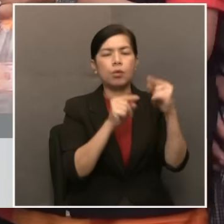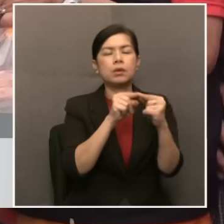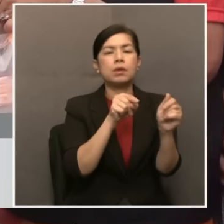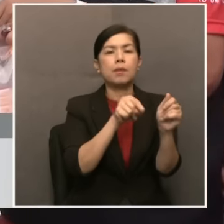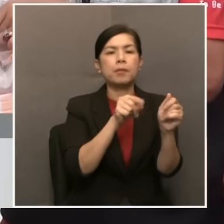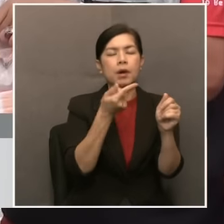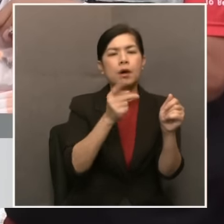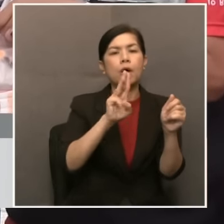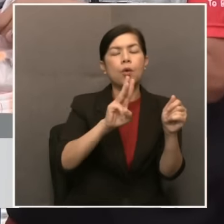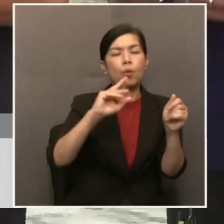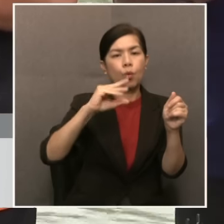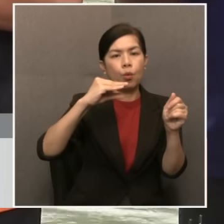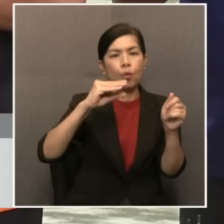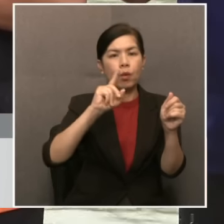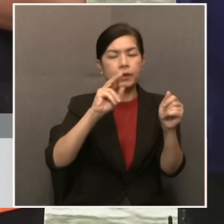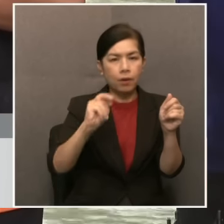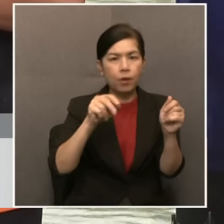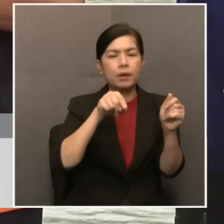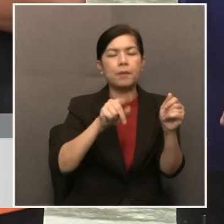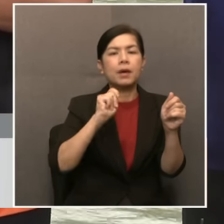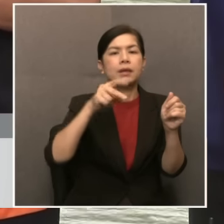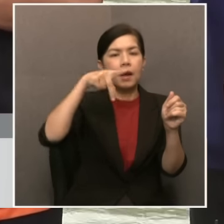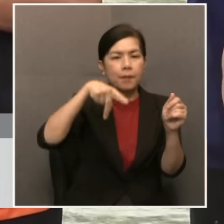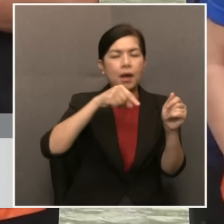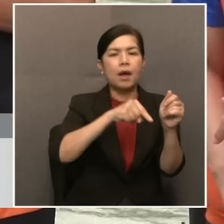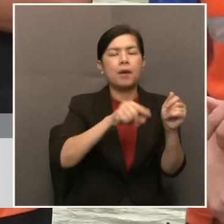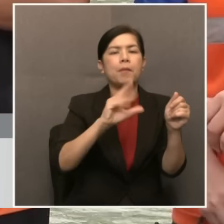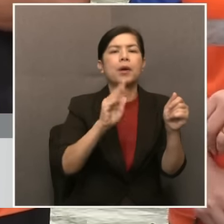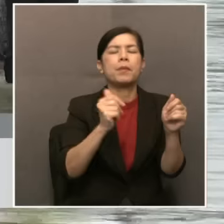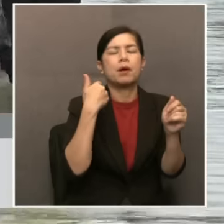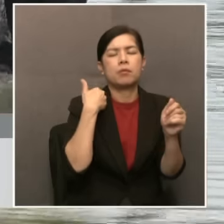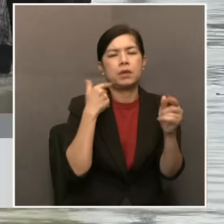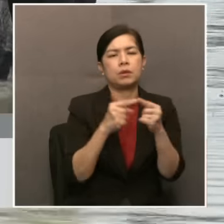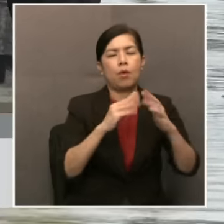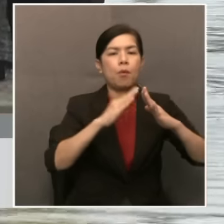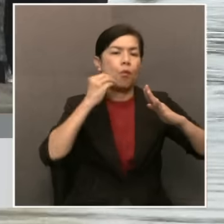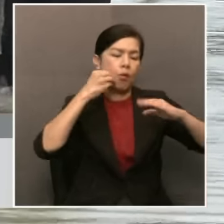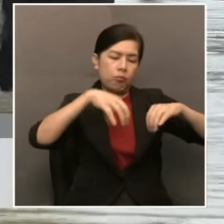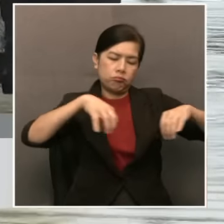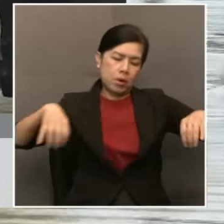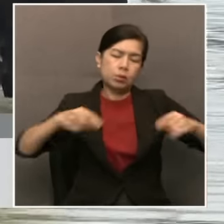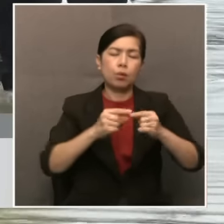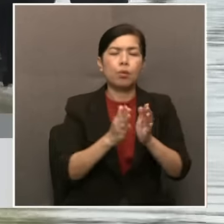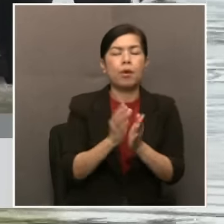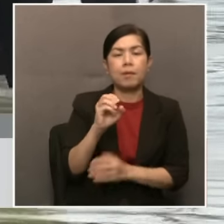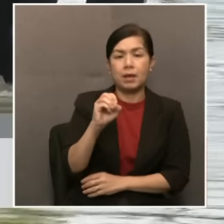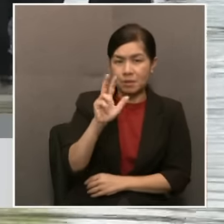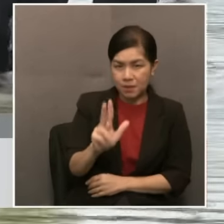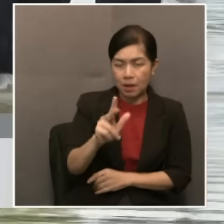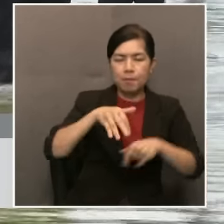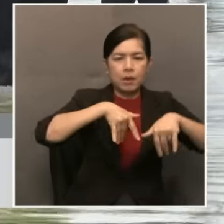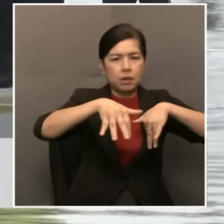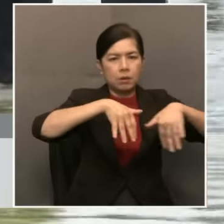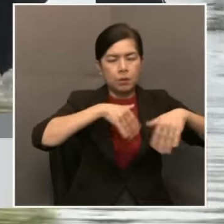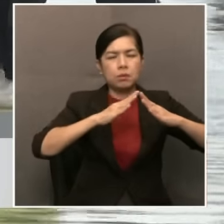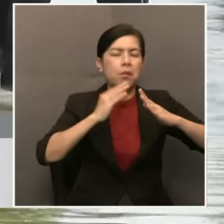ตูลและอำเภอท่าแพรวม5ตำบล23หมู่บ้านประชาชนได้รับความเดือดร้อนนับพันครัวเรือน